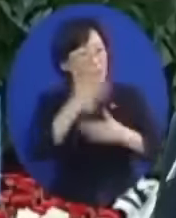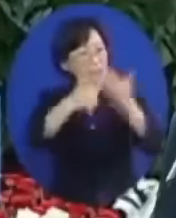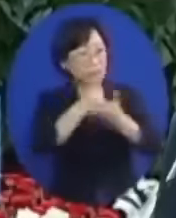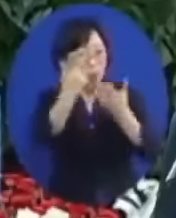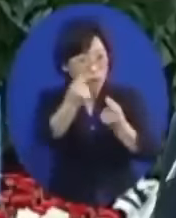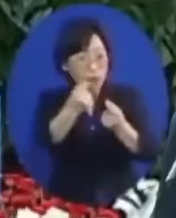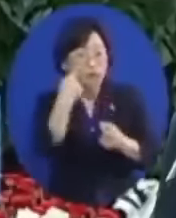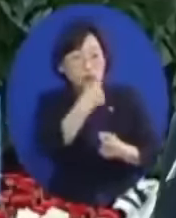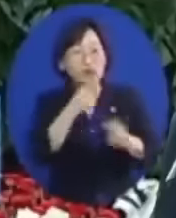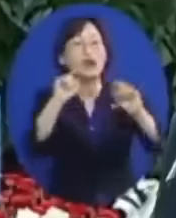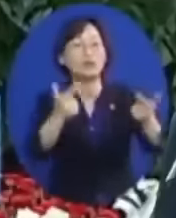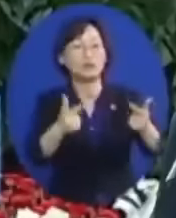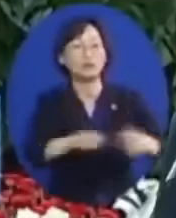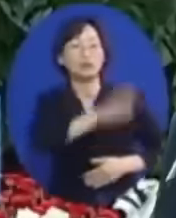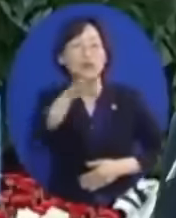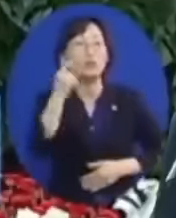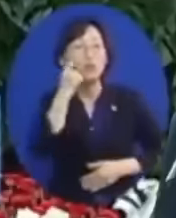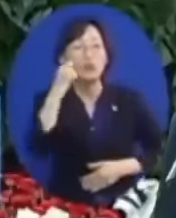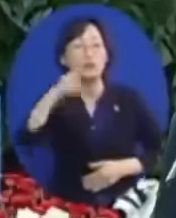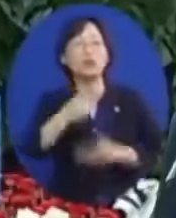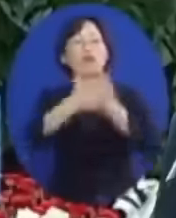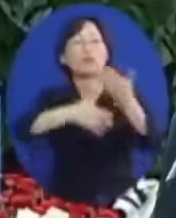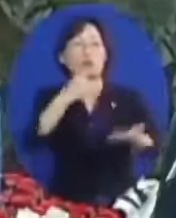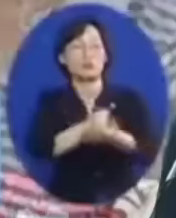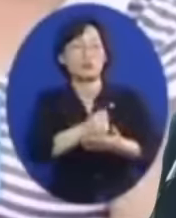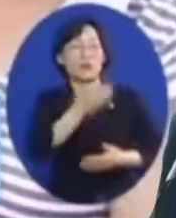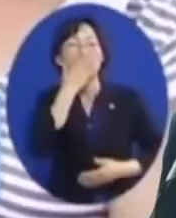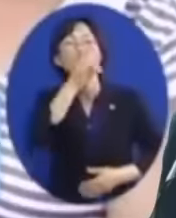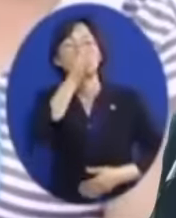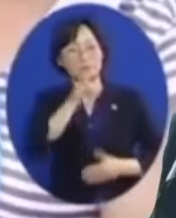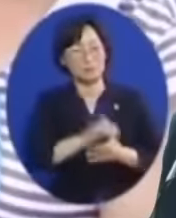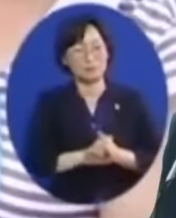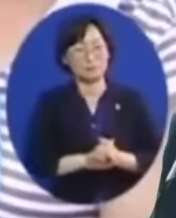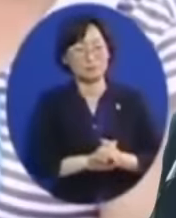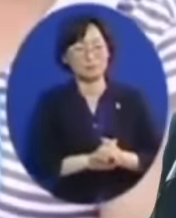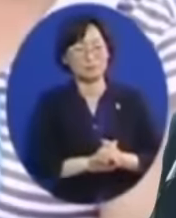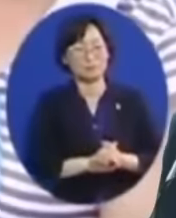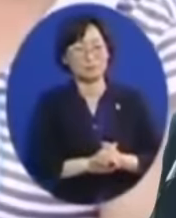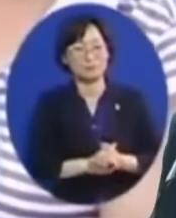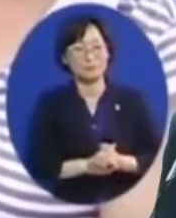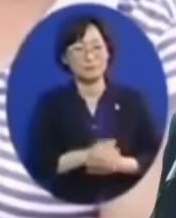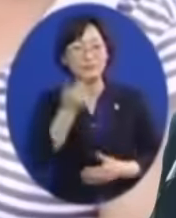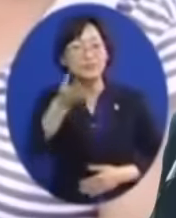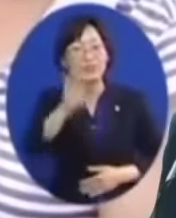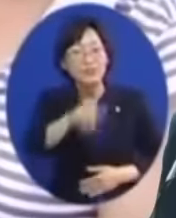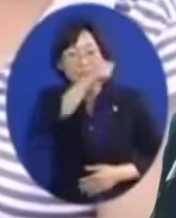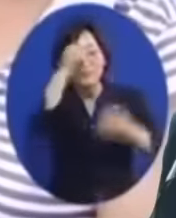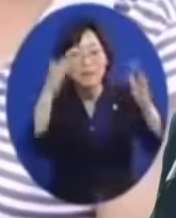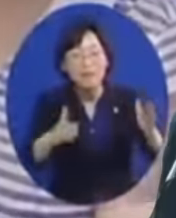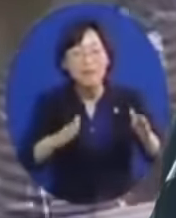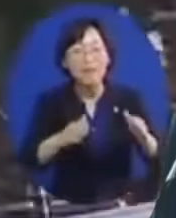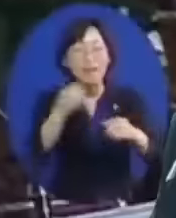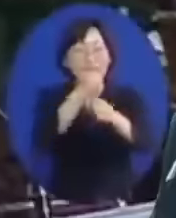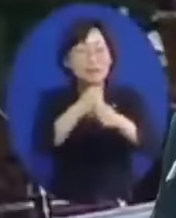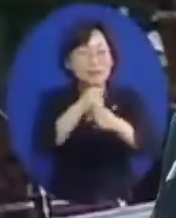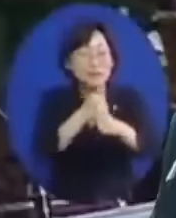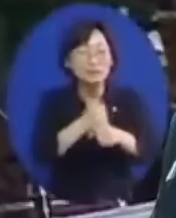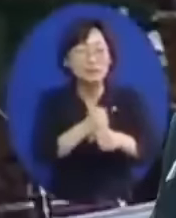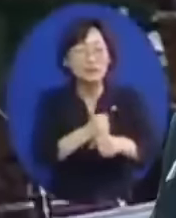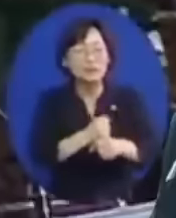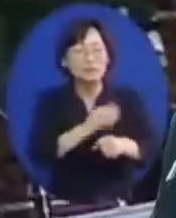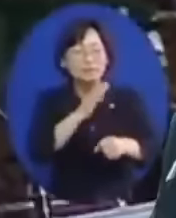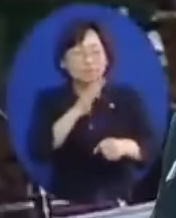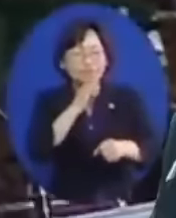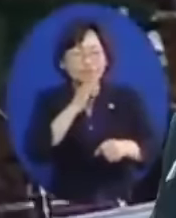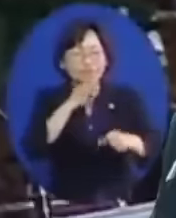그렇지 않습니다. 우리가 못하는 것 하나님이 하시는 것입니다. 그런데 인생의 짐은 이런